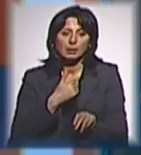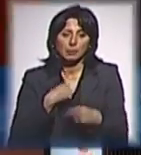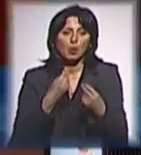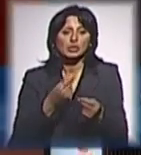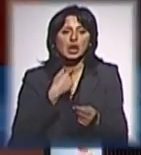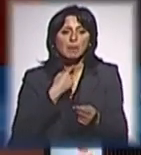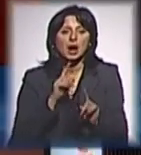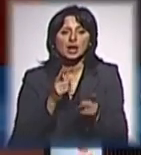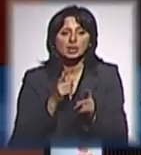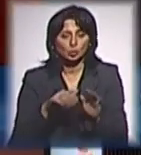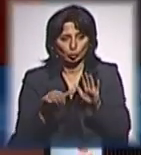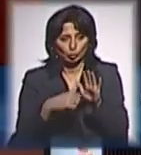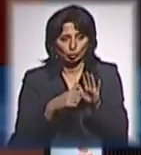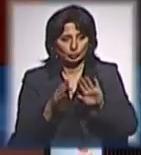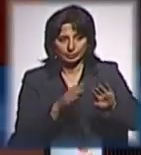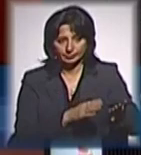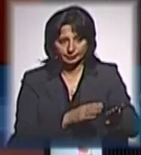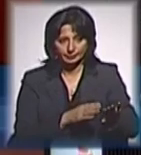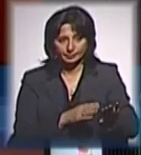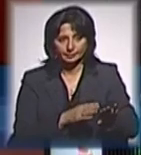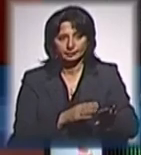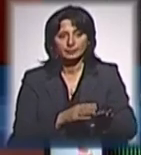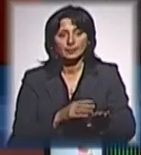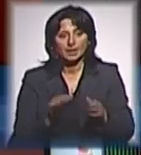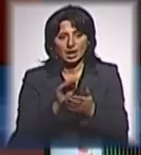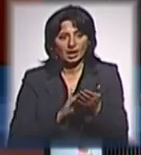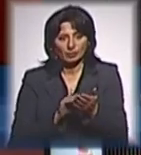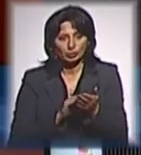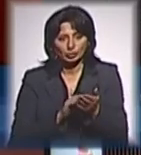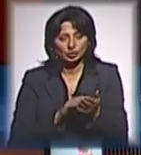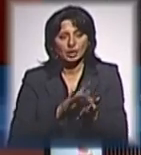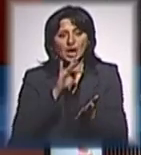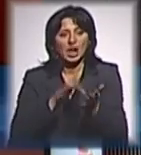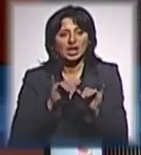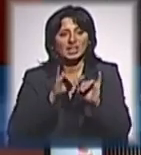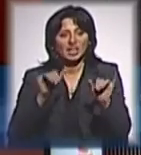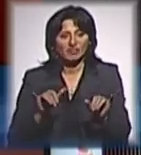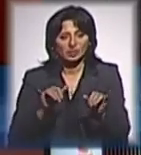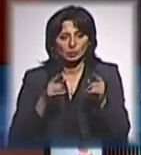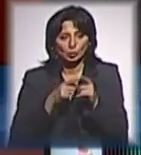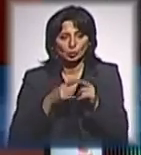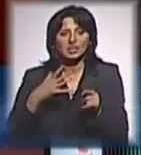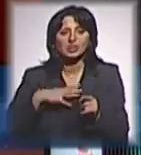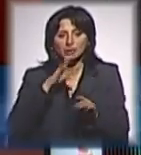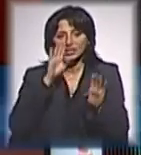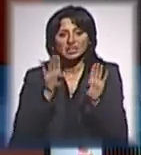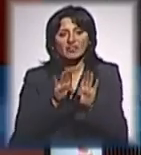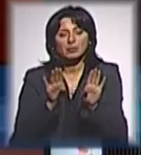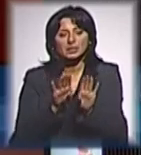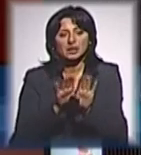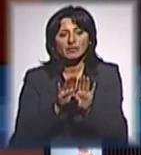ხმა ამ მრჩეველმა. უმუშევრობაზე ვისაუბრეთ. Კიდევ ერთხელ გავიმეორებ რაღაცა ქალაქის განვითარების კუთხით, ჩვენ გვინდა რომ თბილისი